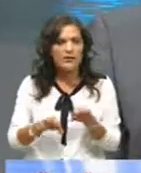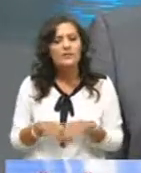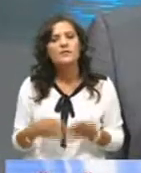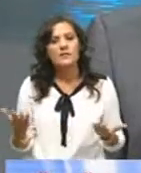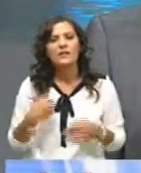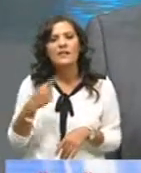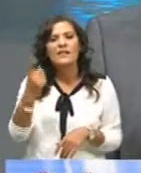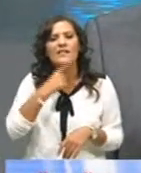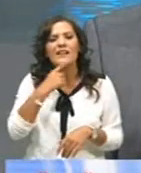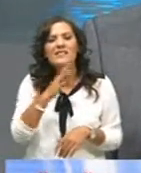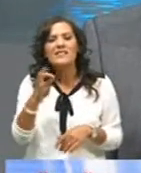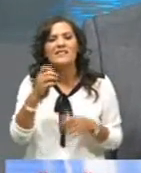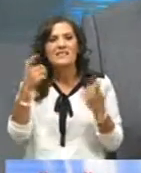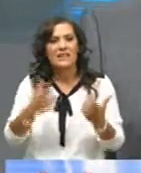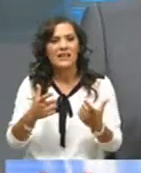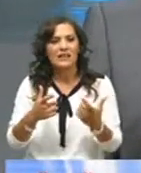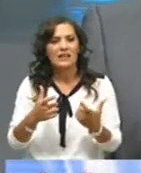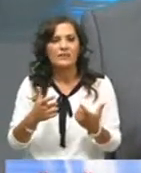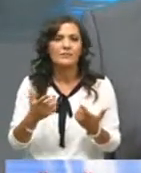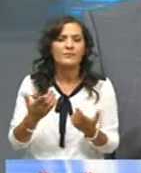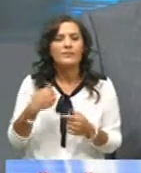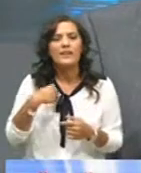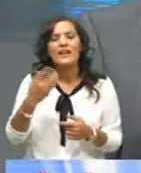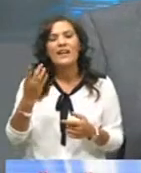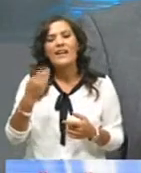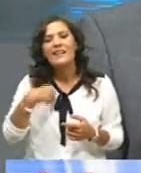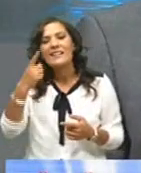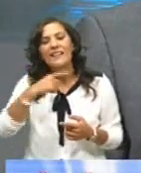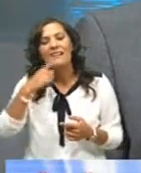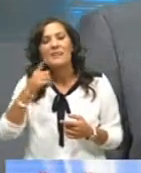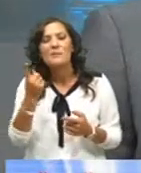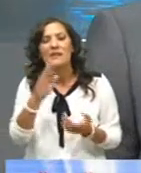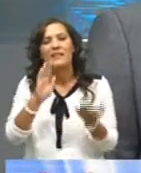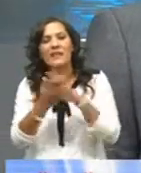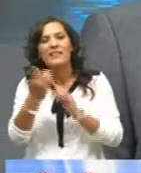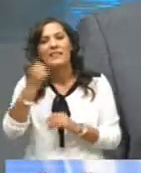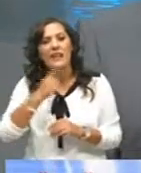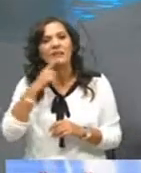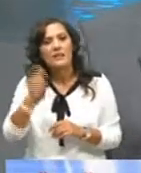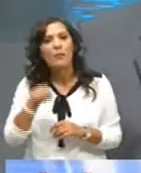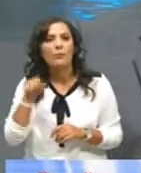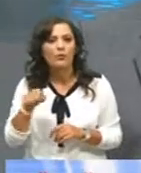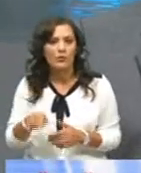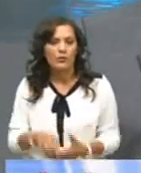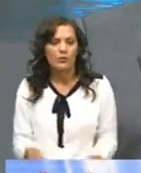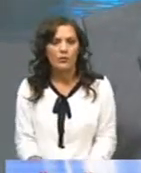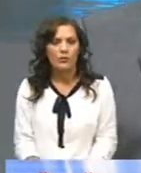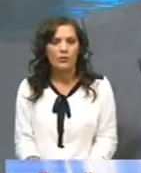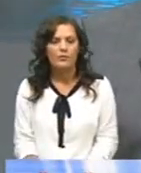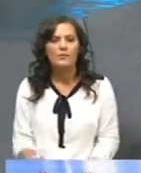zaten sevimsiz tarafın nispeten sevimli bu tarafı da bu